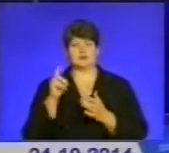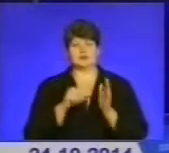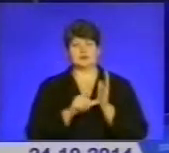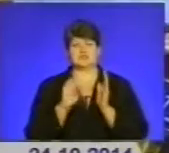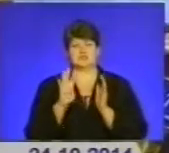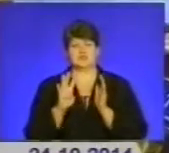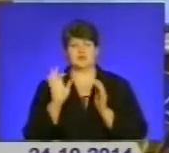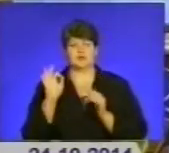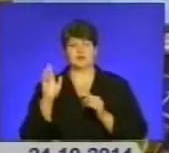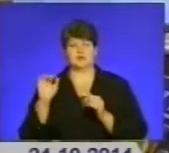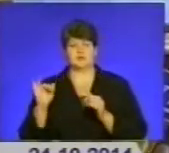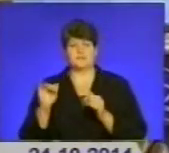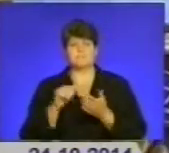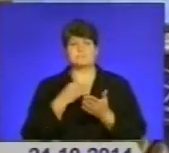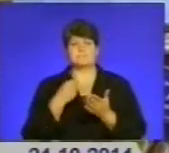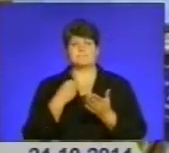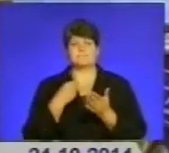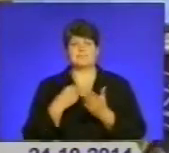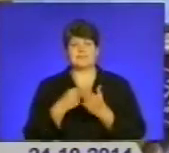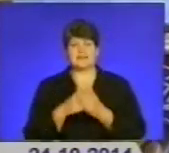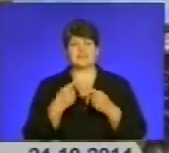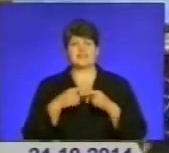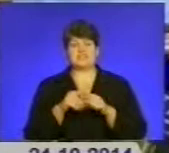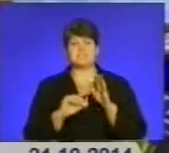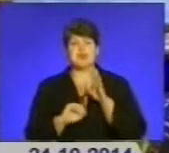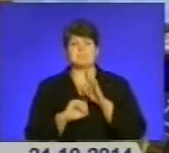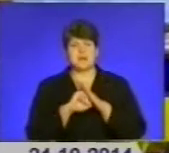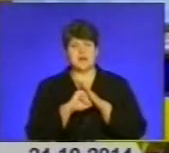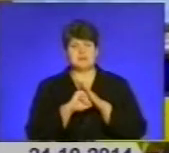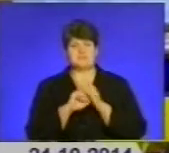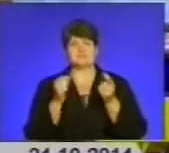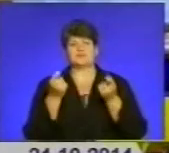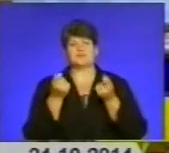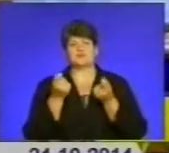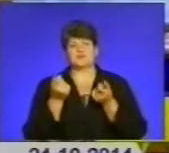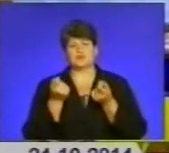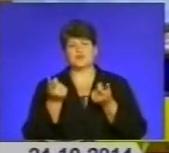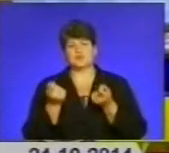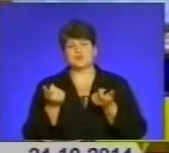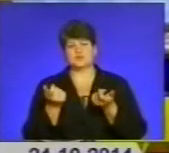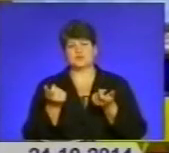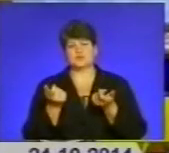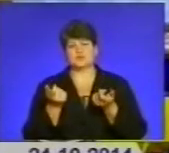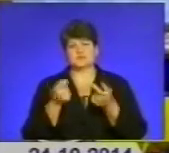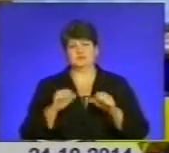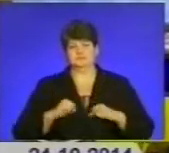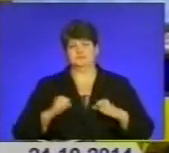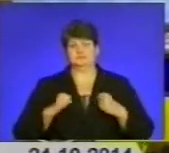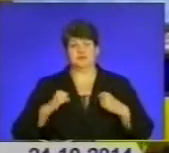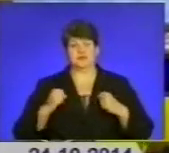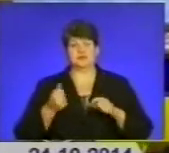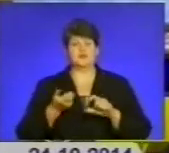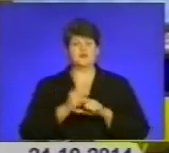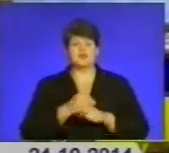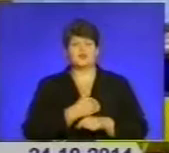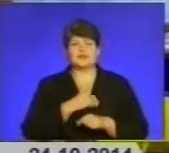Білус. Матеріально-технічна база, ну трошечки, знаєте, ми так трошки перестарались, ми дуже хотіли